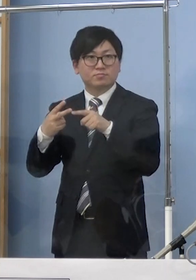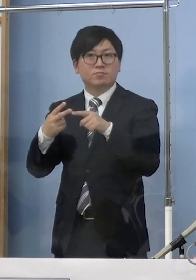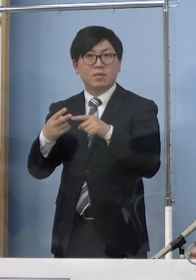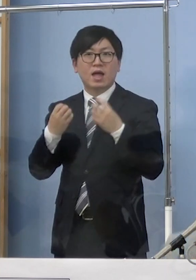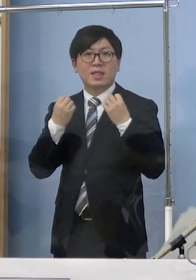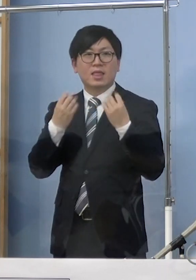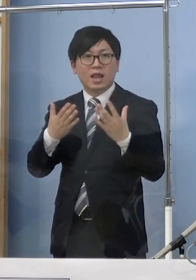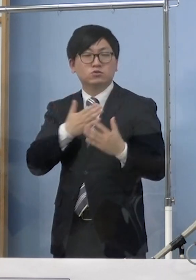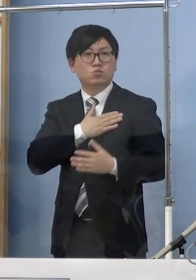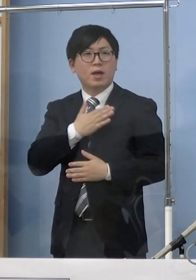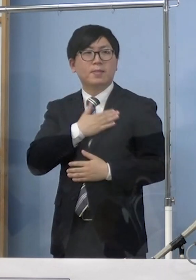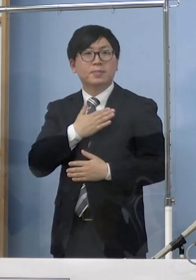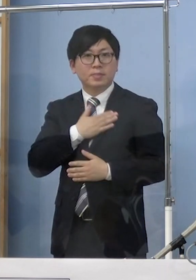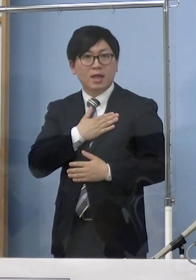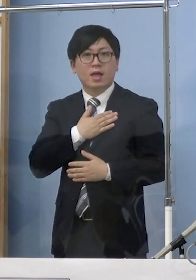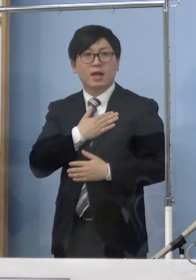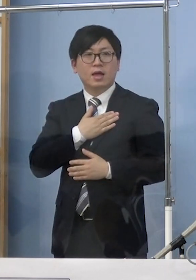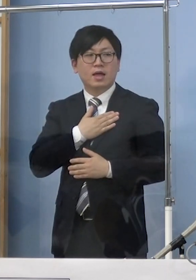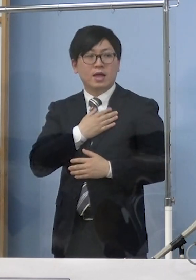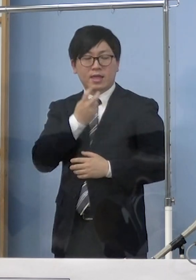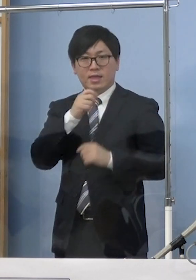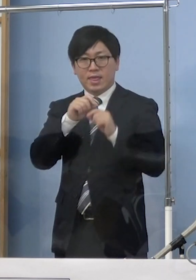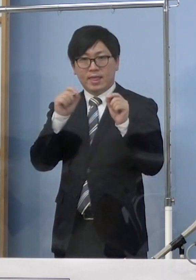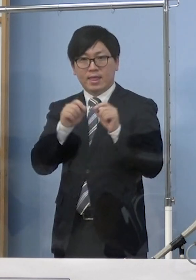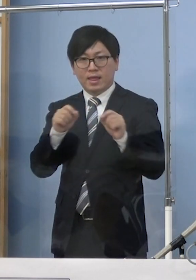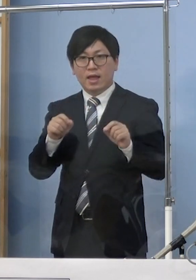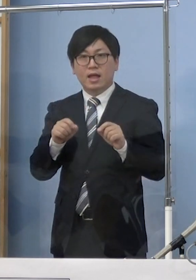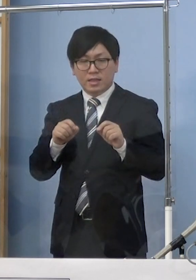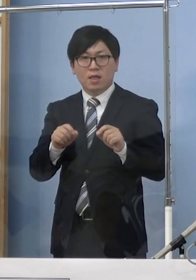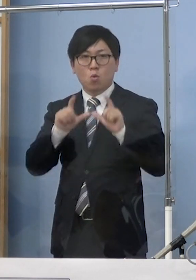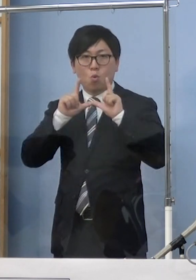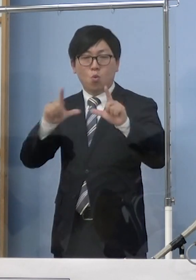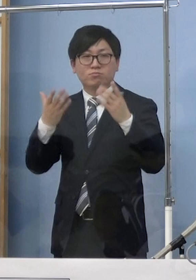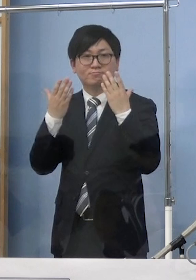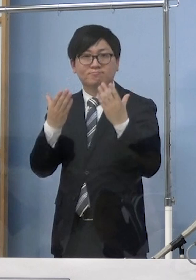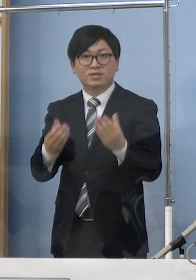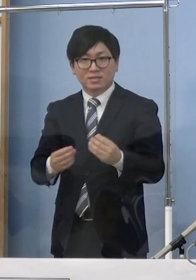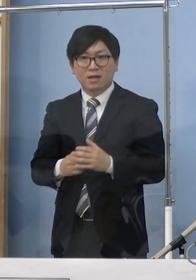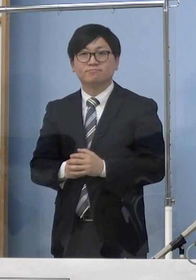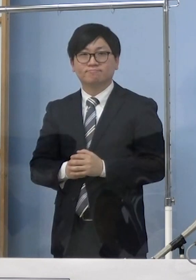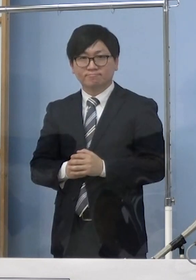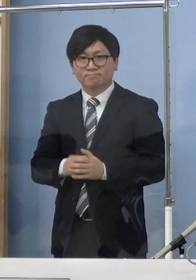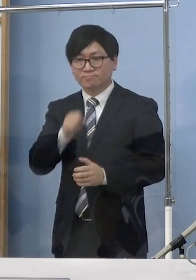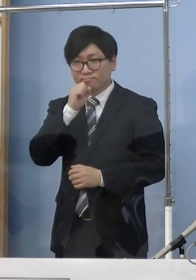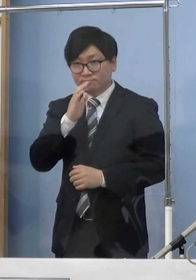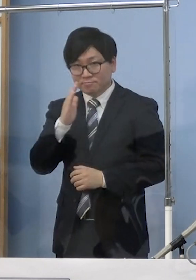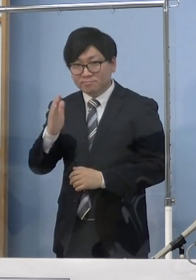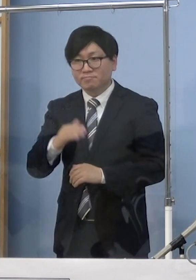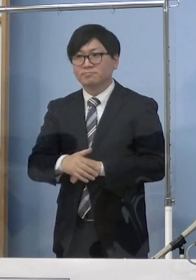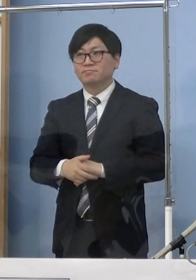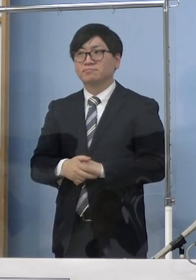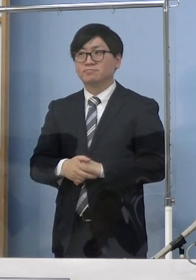調査の結果判明しましたので、ご説明させていただきました。よろしくお願いいたします。